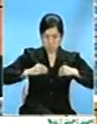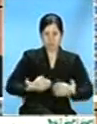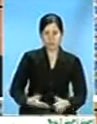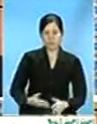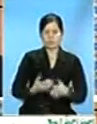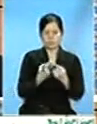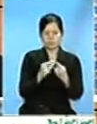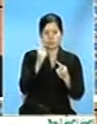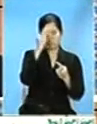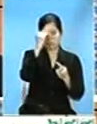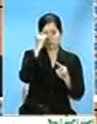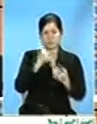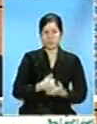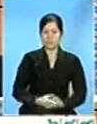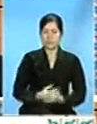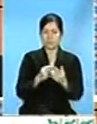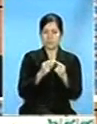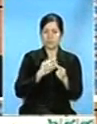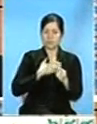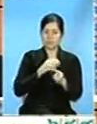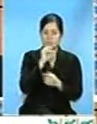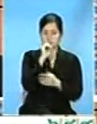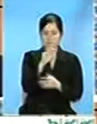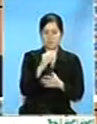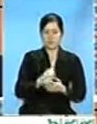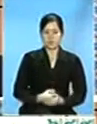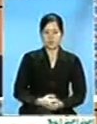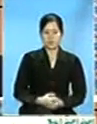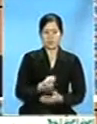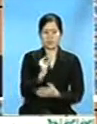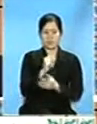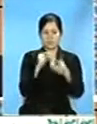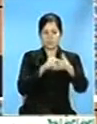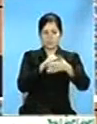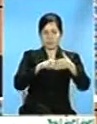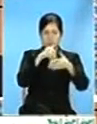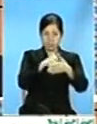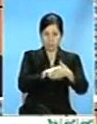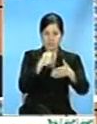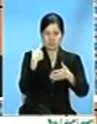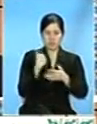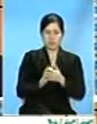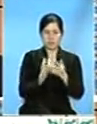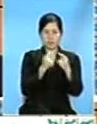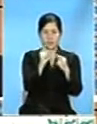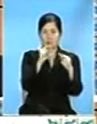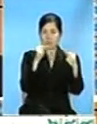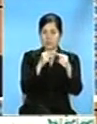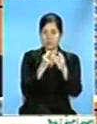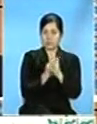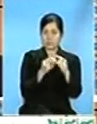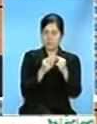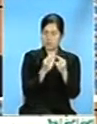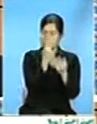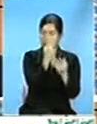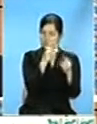แต่ต้องขอกราบเรียนกับท่านว่าการเลือกตั้งนั้นอาจจะไม่ได้ตอบโจทย์ของประชาธิปไตยทั้งหม